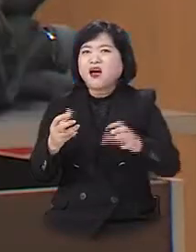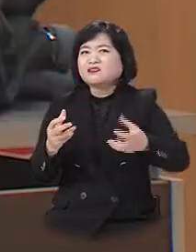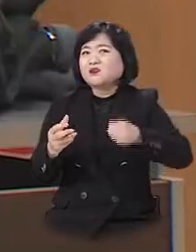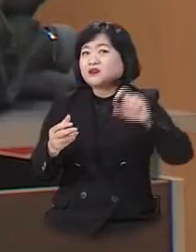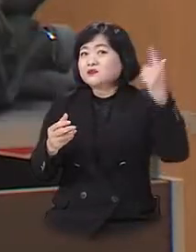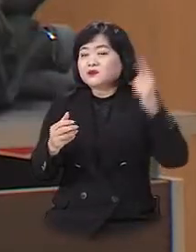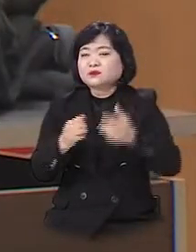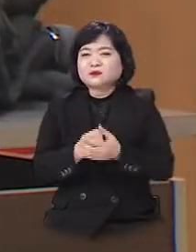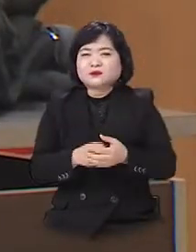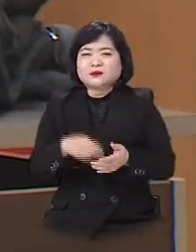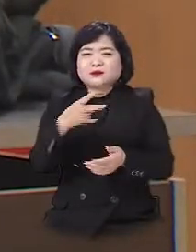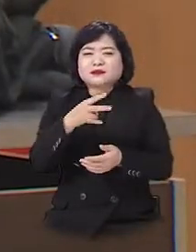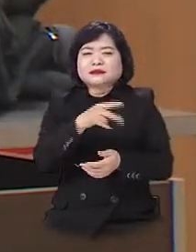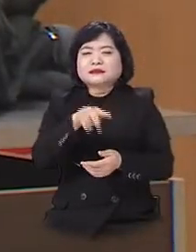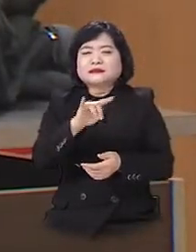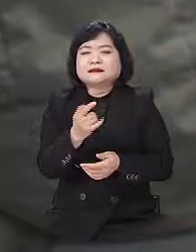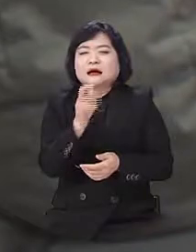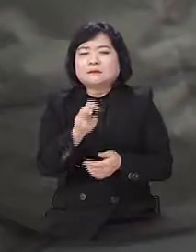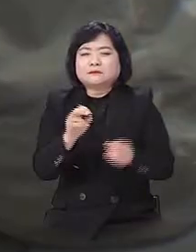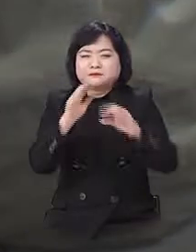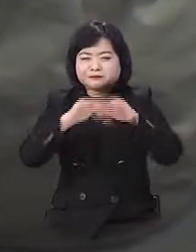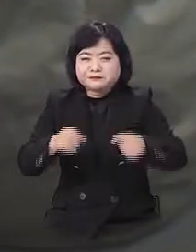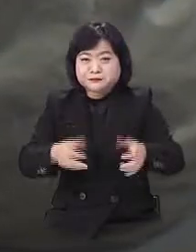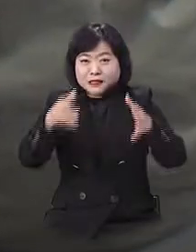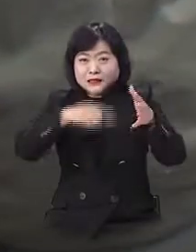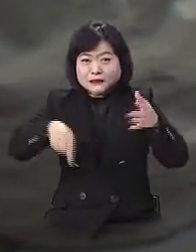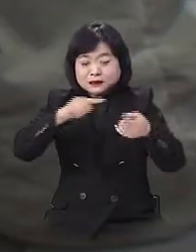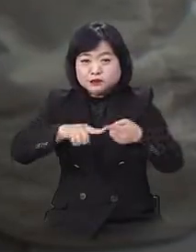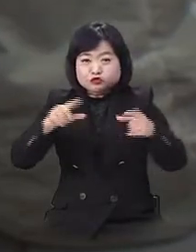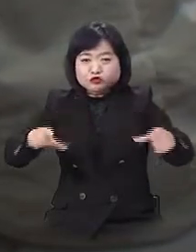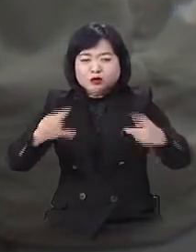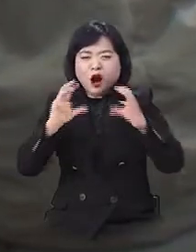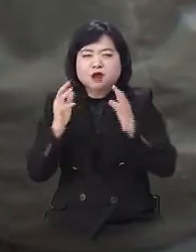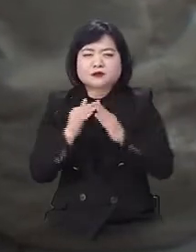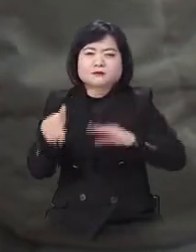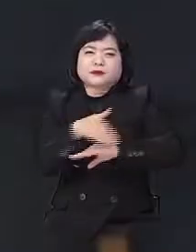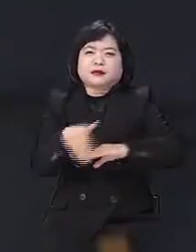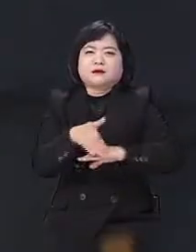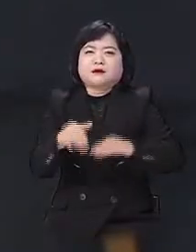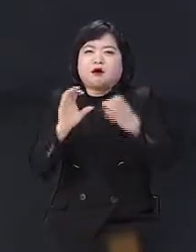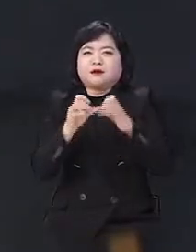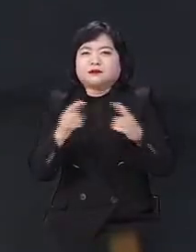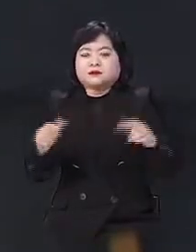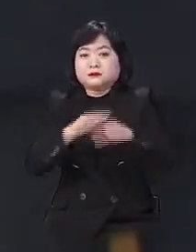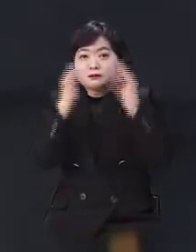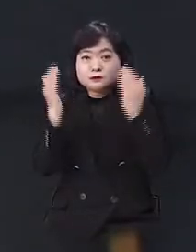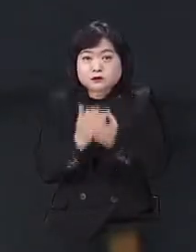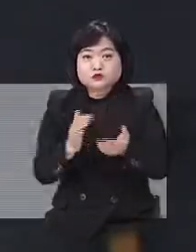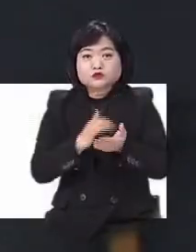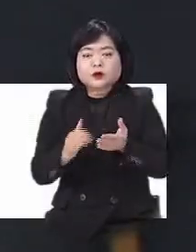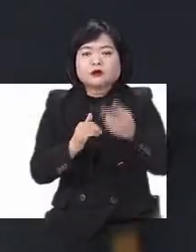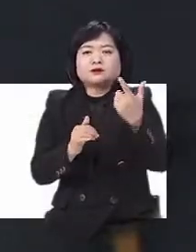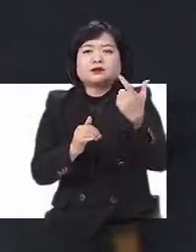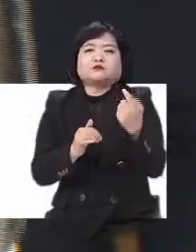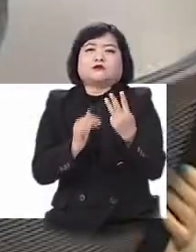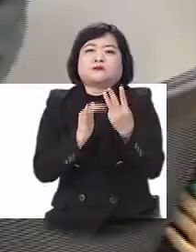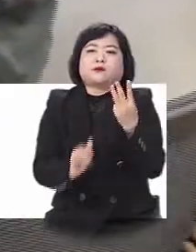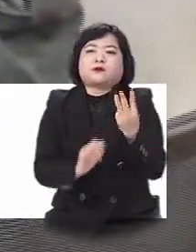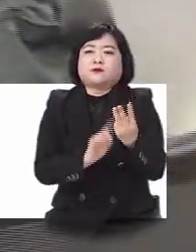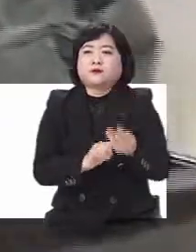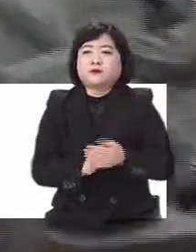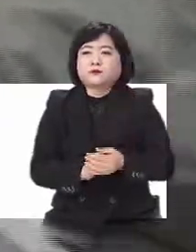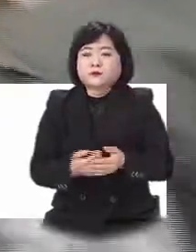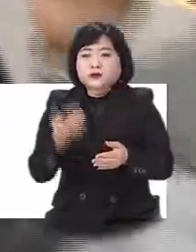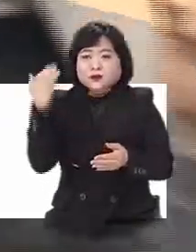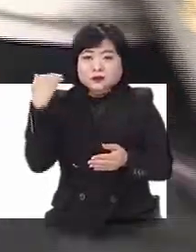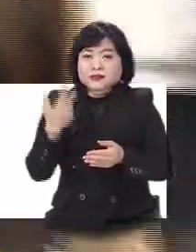대구 시남 이 재정비 촉진 구역에 있는 한 어린이집에 다니는 원생들로 전체 원생은 63명입니다.